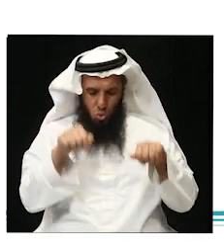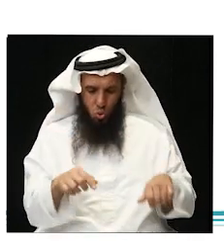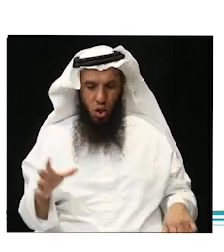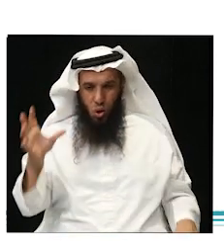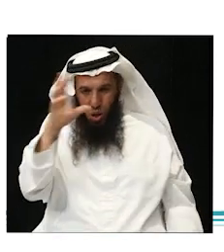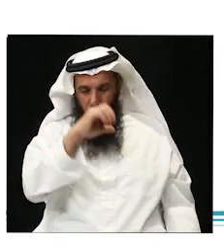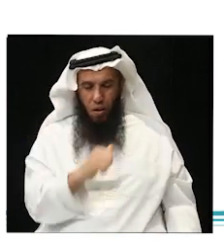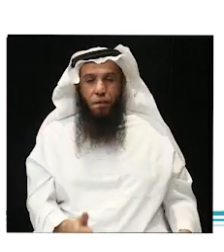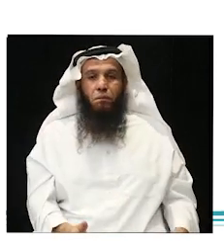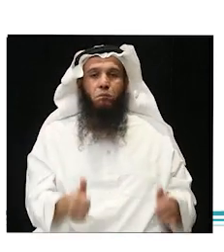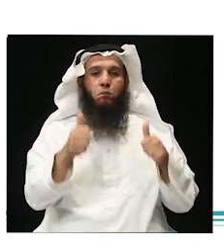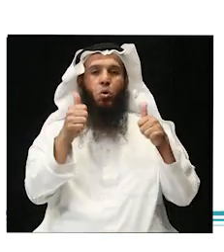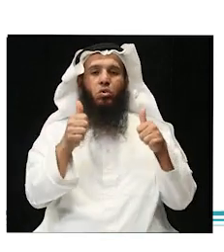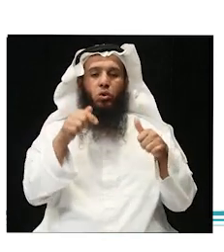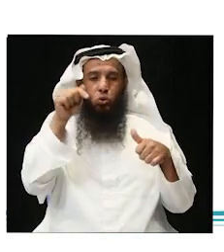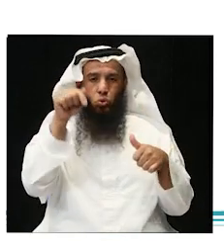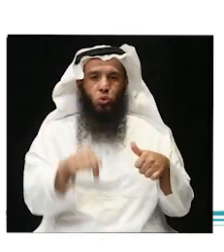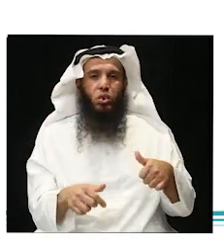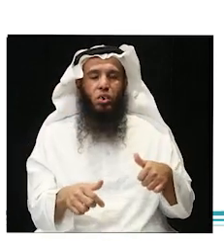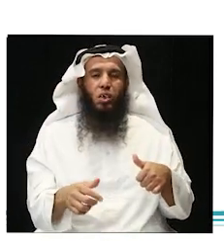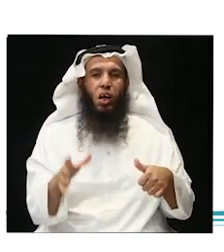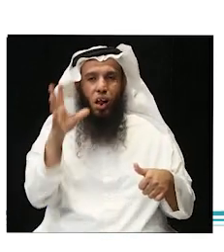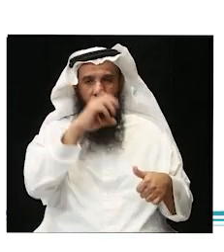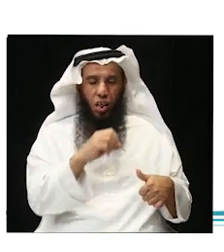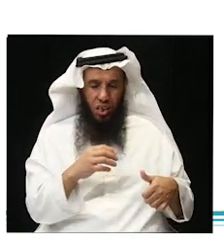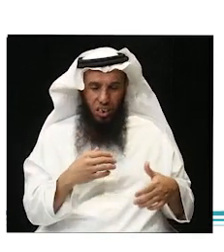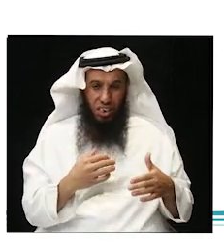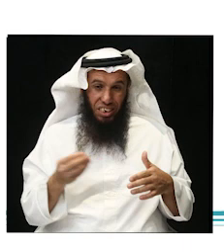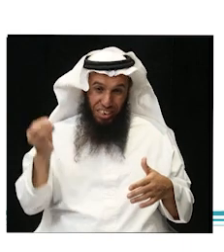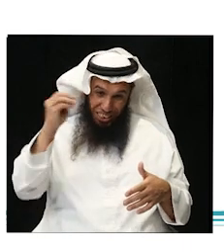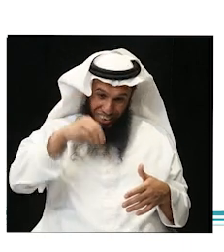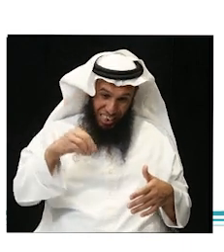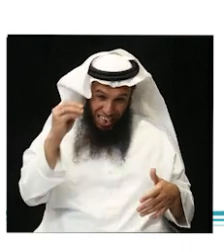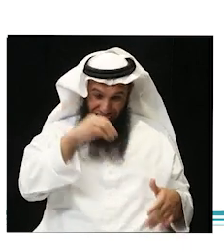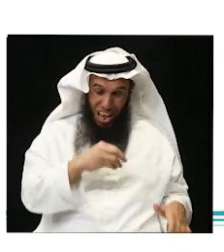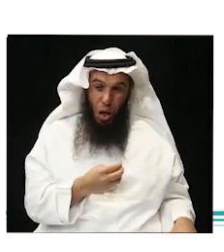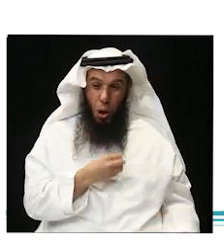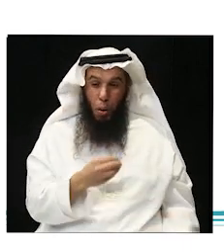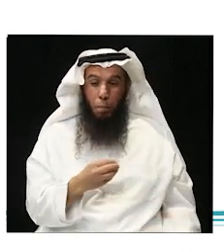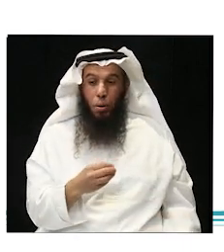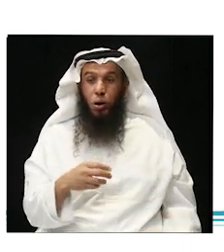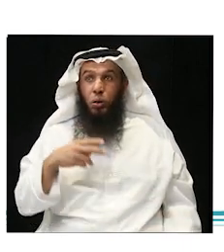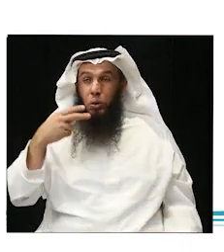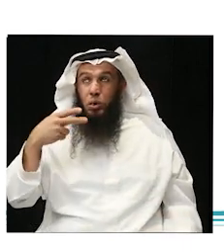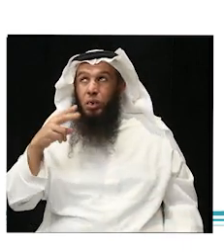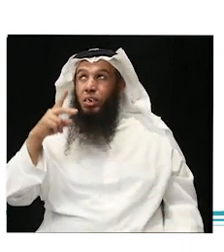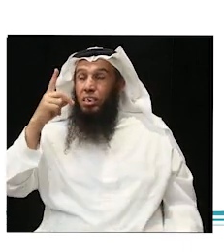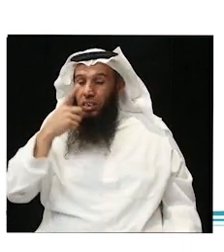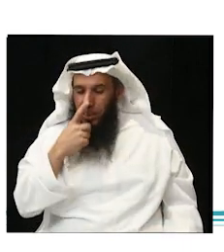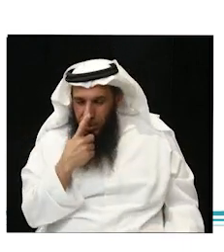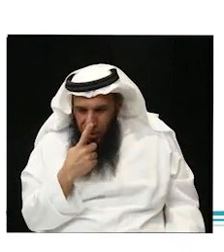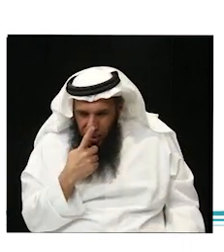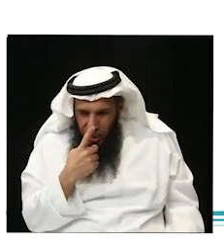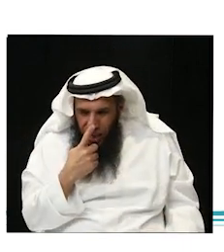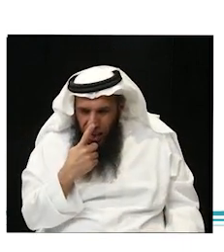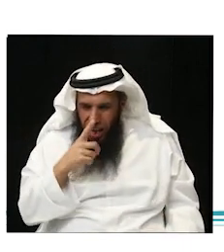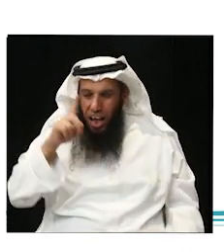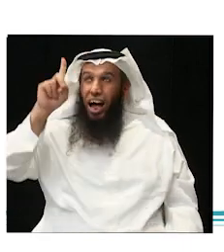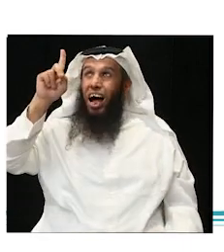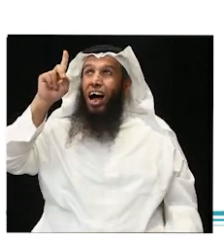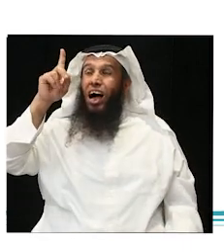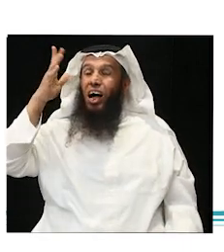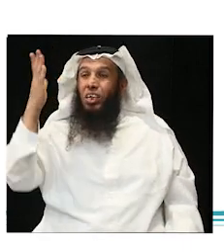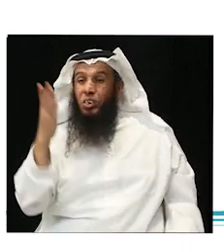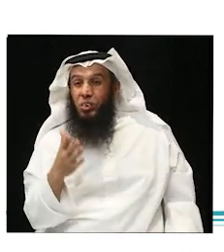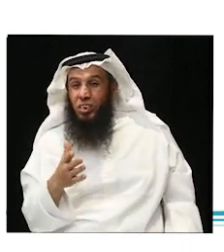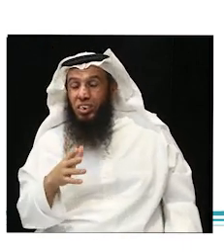نجاحه في حياته، سواء حياته الدراسية، حياته العملية، حياته مع الأسرة، حياته في البيع والشراء، وأقص على